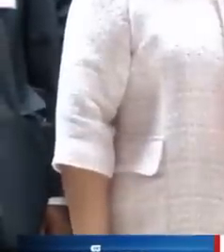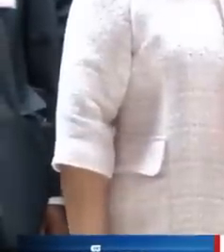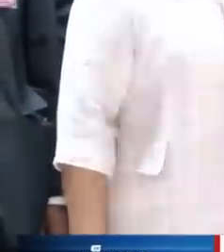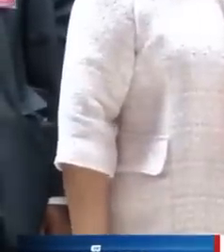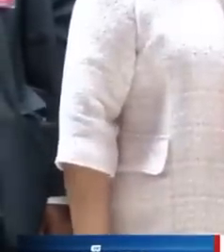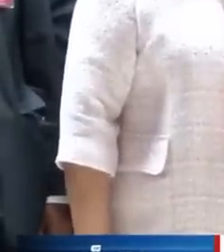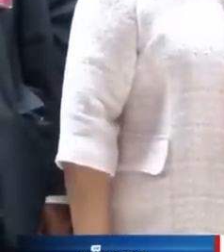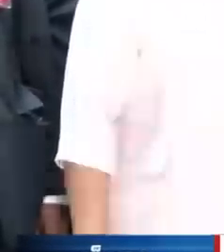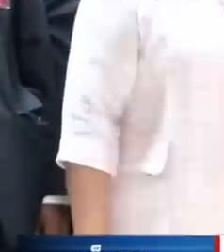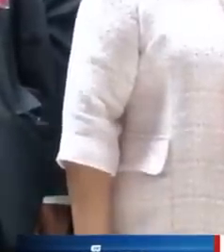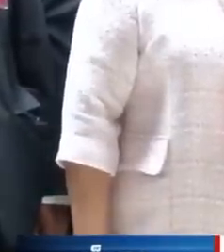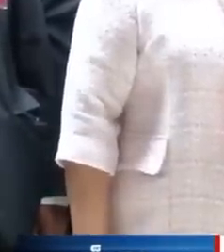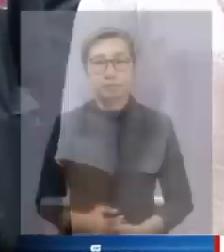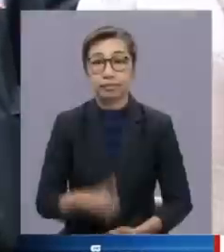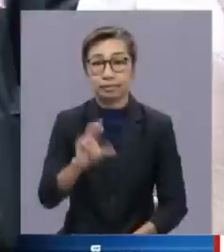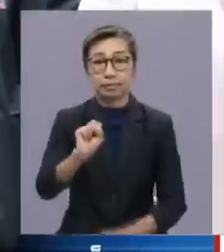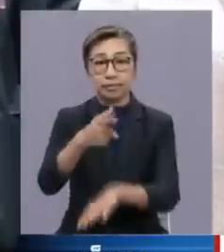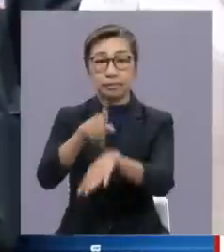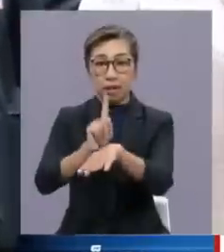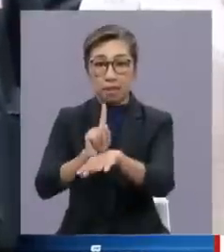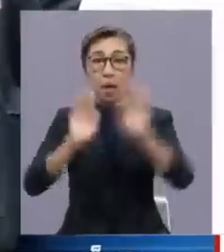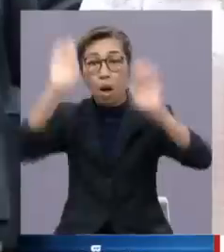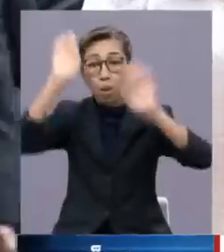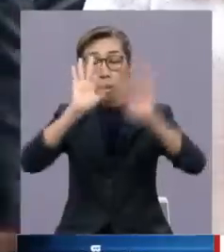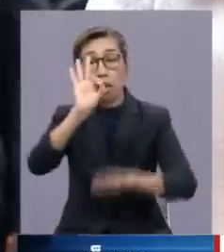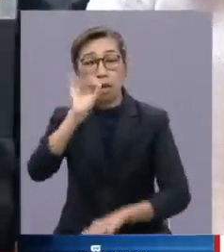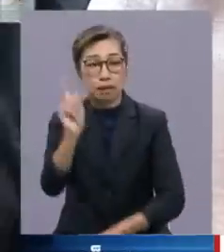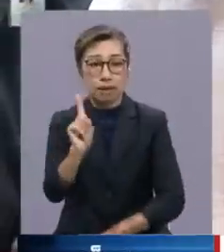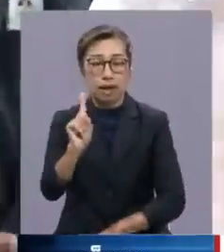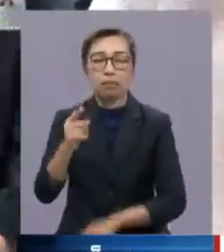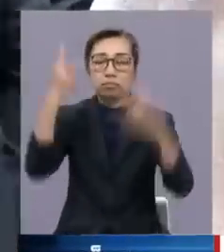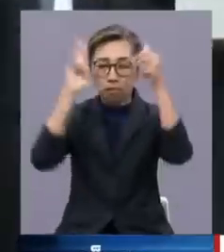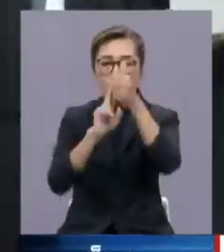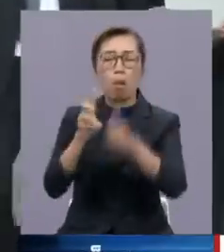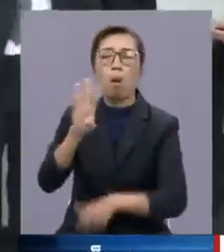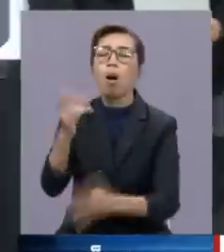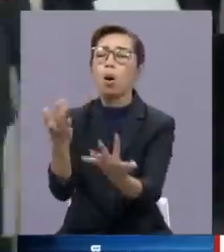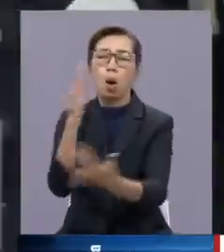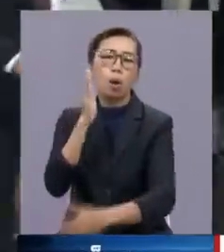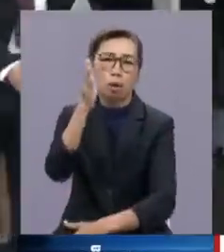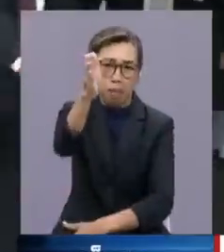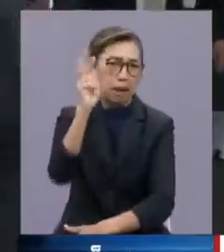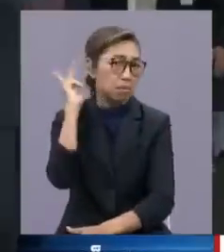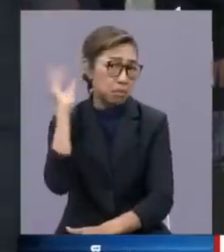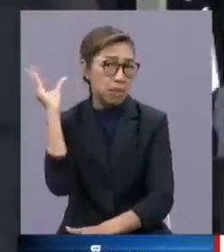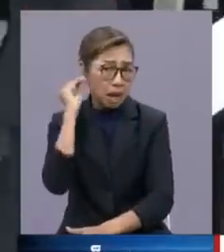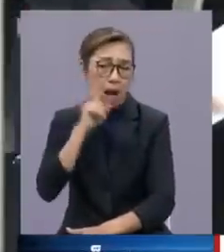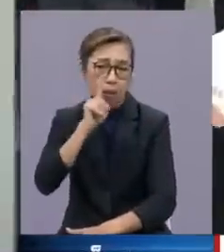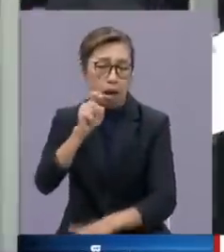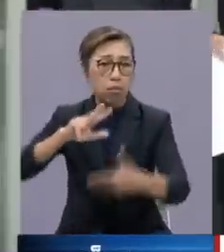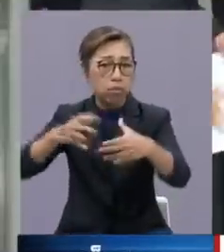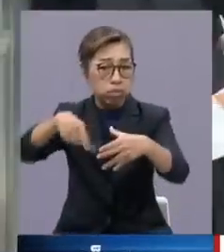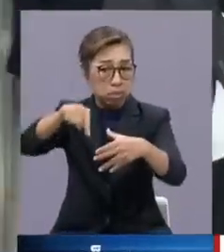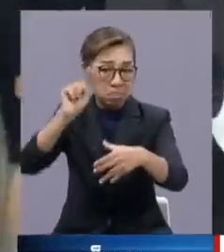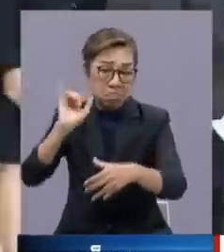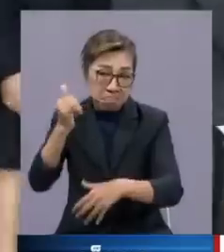ถึงการโหวตประธานสภาครับพลเอกประวิตรบอกว่าเป็นเรื่องของอนาคตทีนี้ถามต่อว่าเอ๊ะมันก็มีกระแสข่าวเหมือนกันนะพรรคพลังประชารัฐจะมี